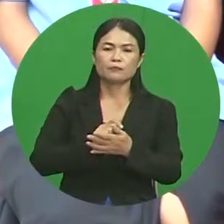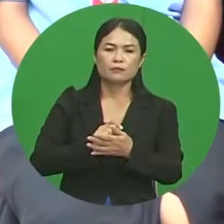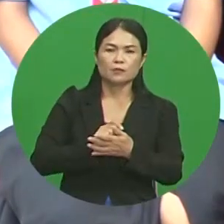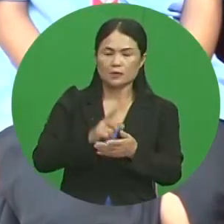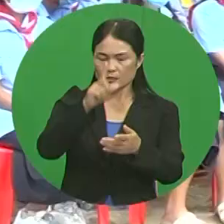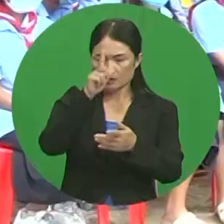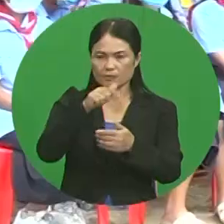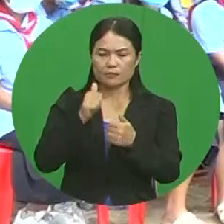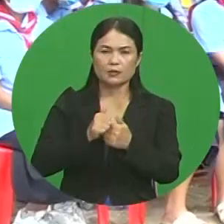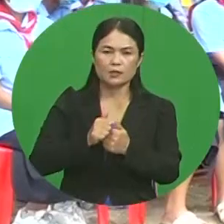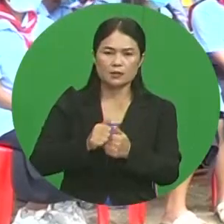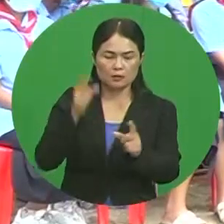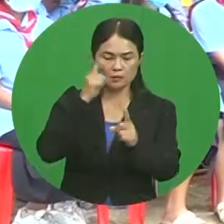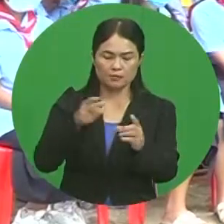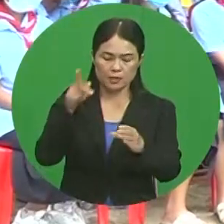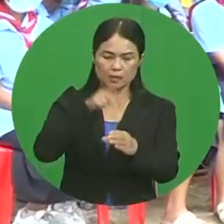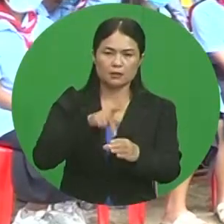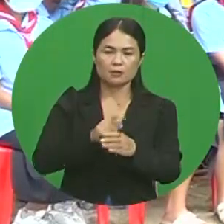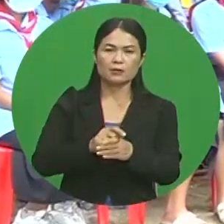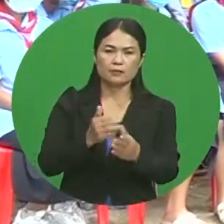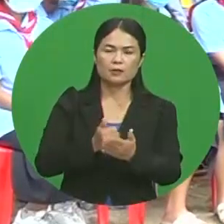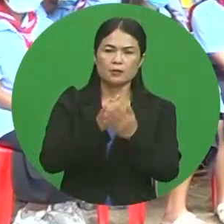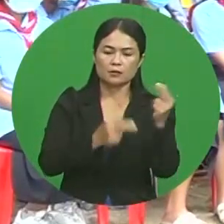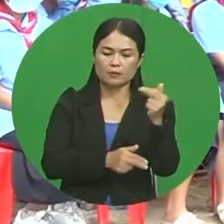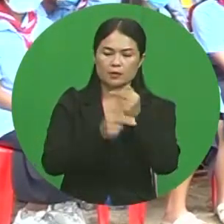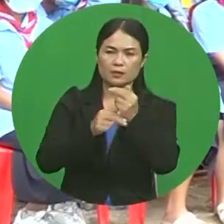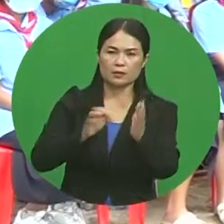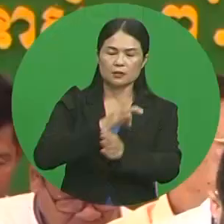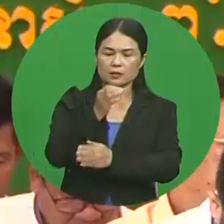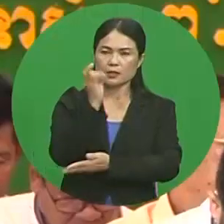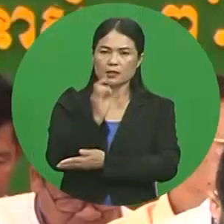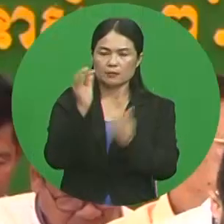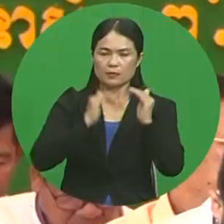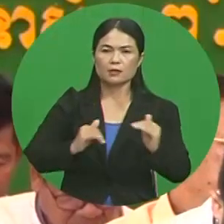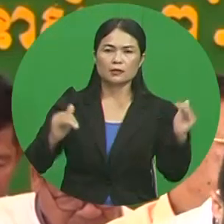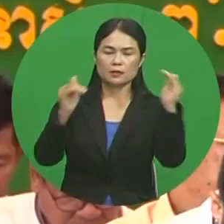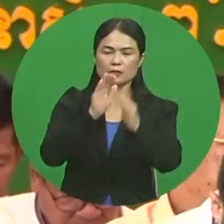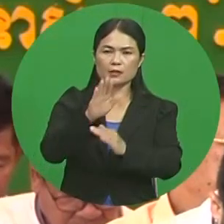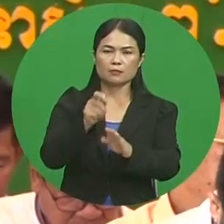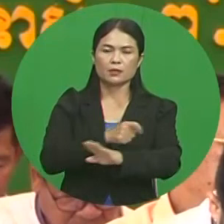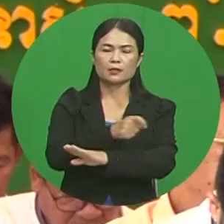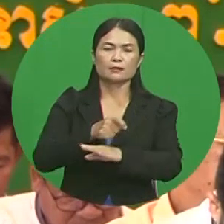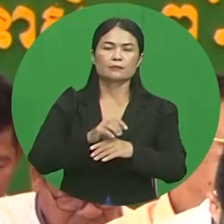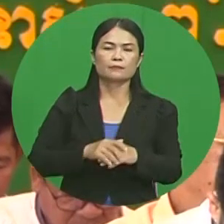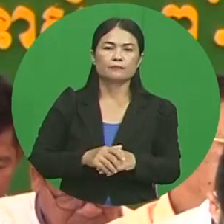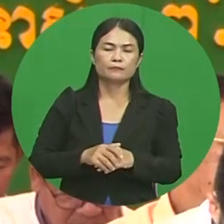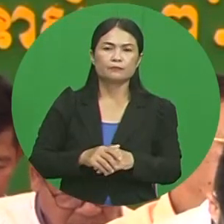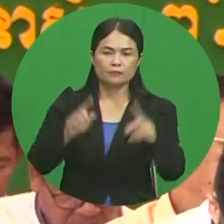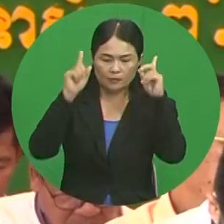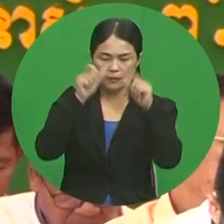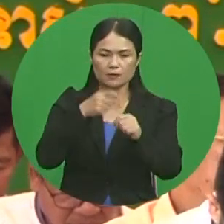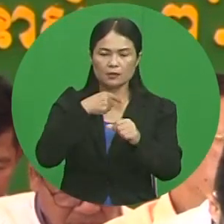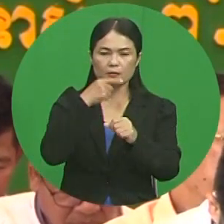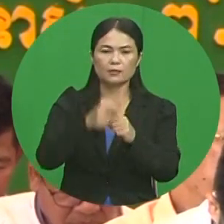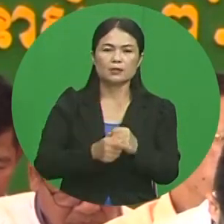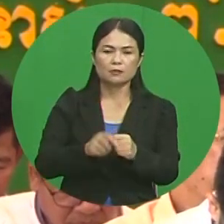ងលោកចំទាវដើម្បីចូលរួមចំណែកជួយត្រួតត្រងដល់វិស័យព្រះពុទ្ធសាសនាដែលជាសាសនារបស់រដ្ឋអាដាមបានអភិវ